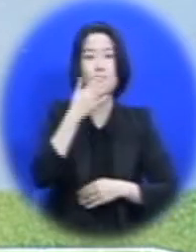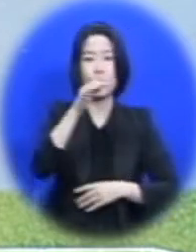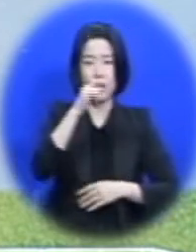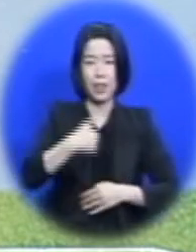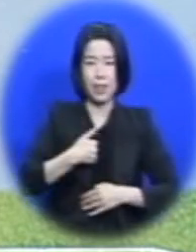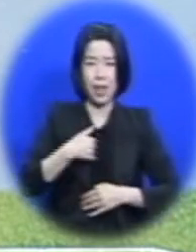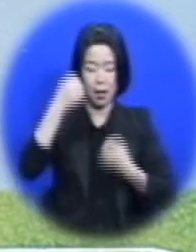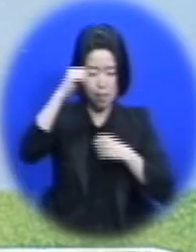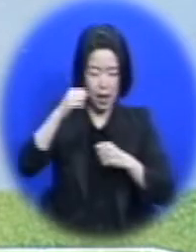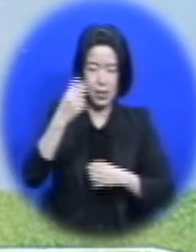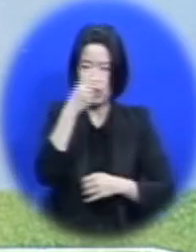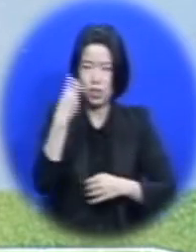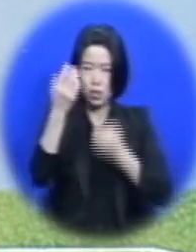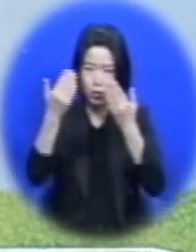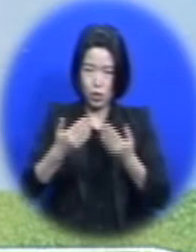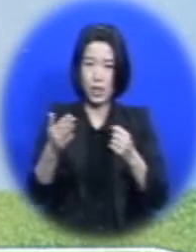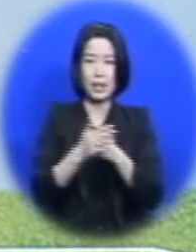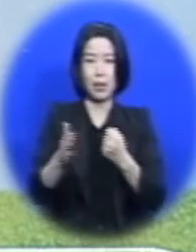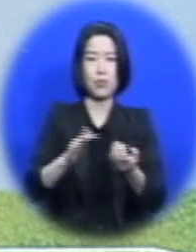발을 찍혀 주셨기 때문입니다